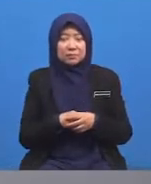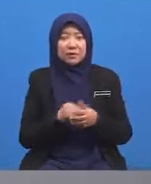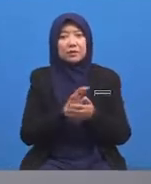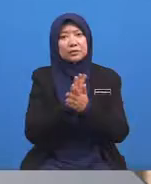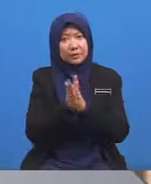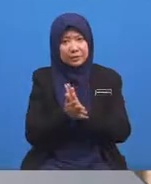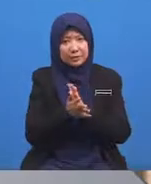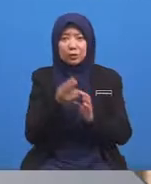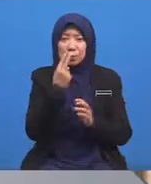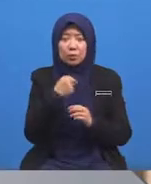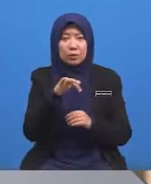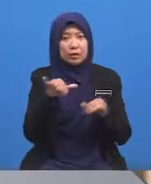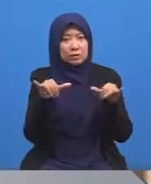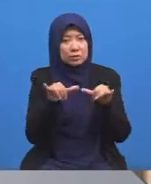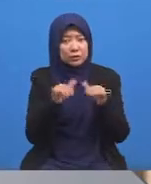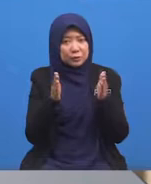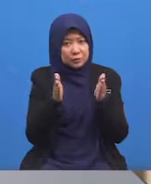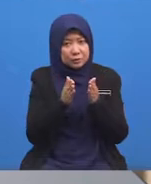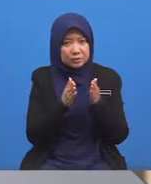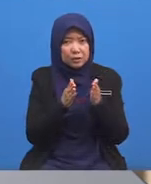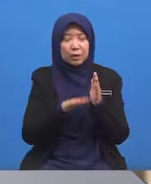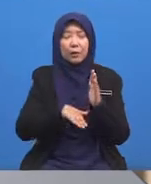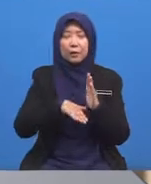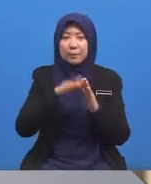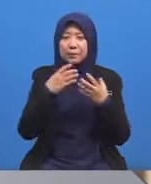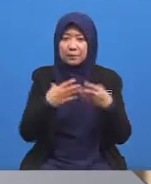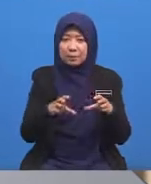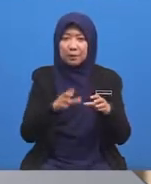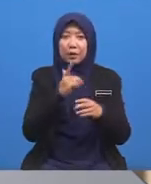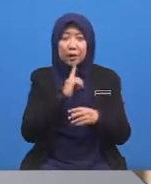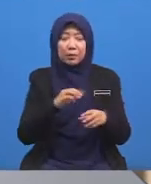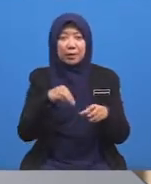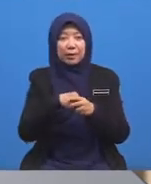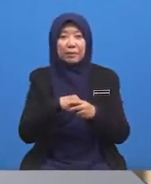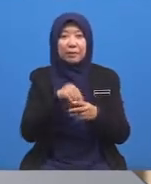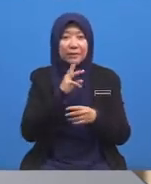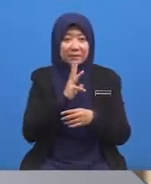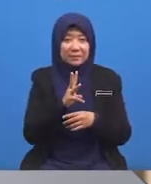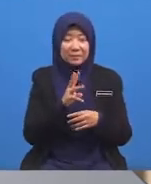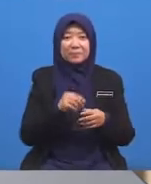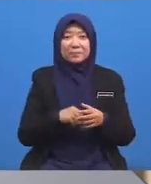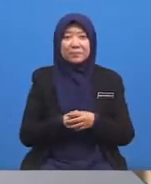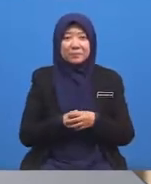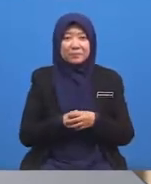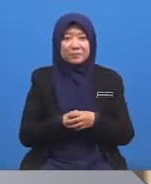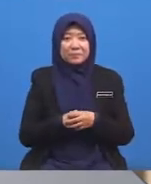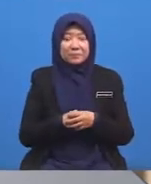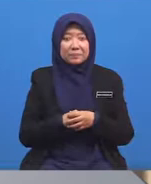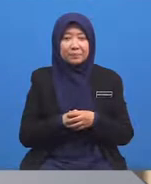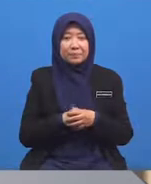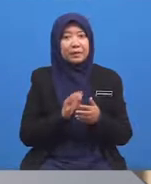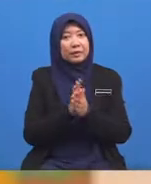B. Jadi, gula yang bersaiz kecil lebih cepat melarut di dalam air.